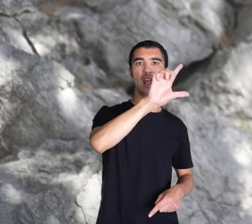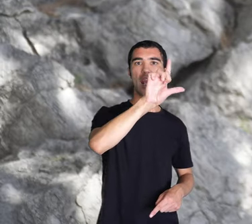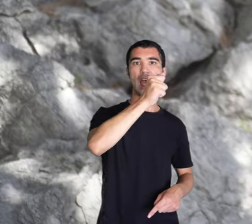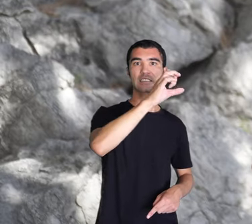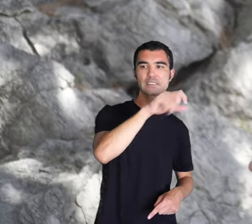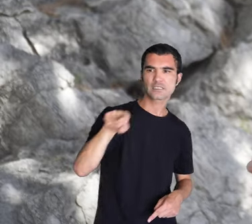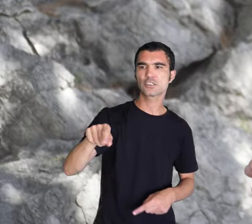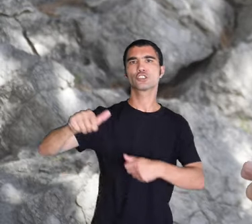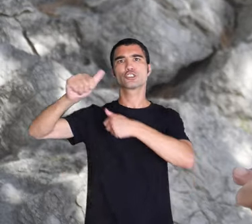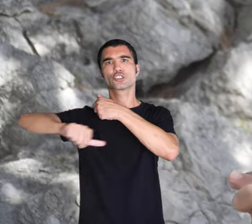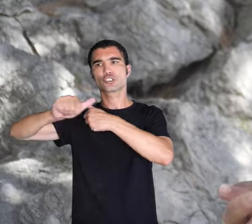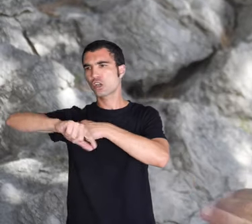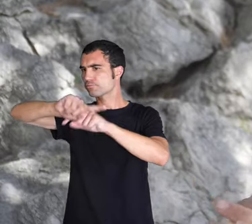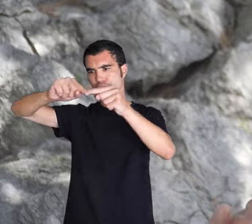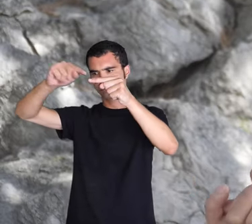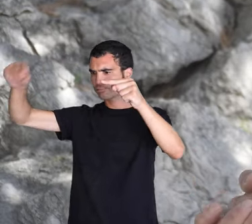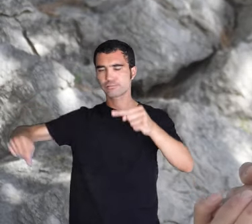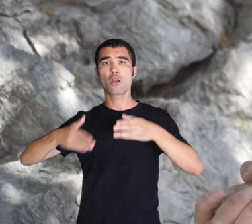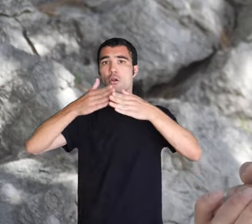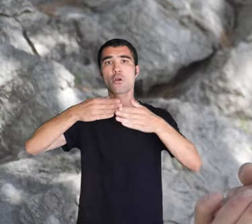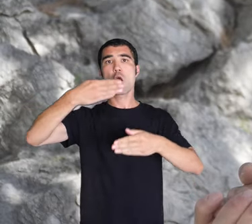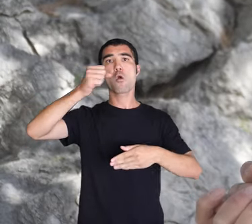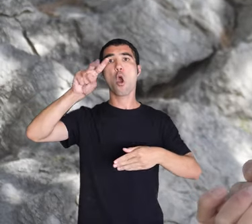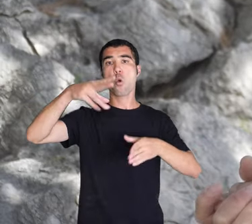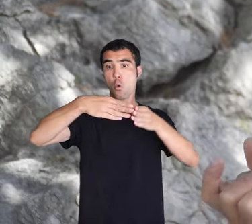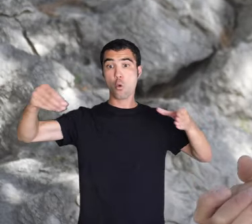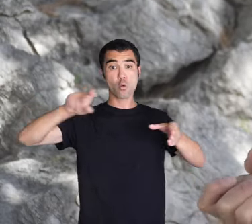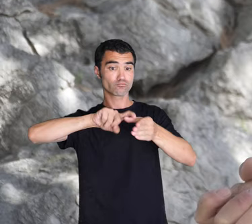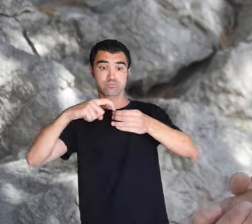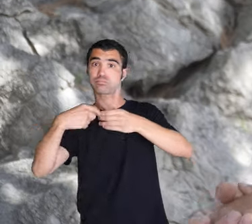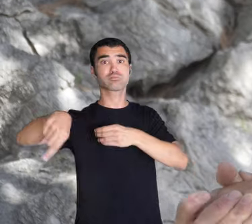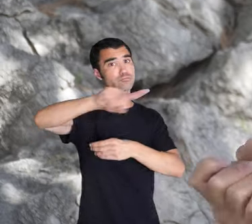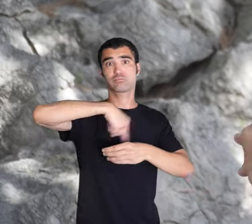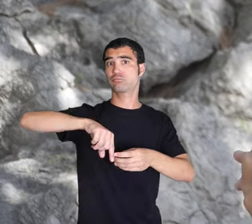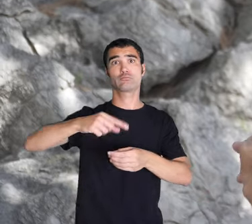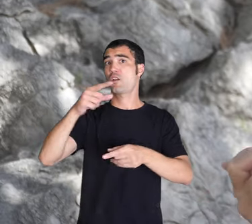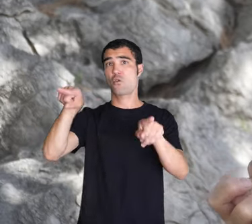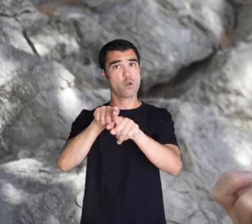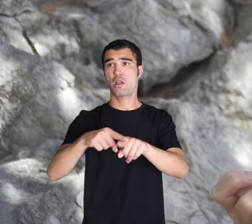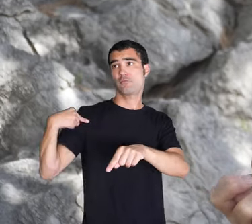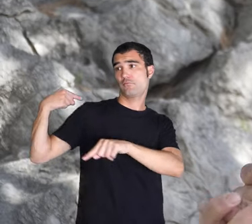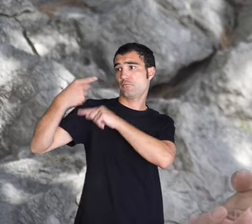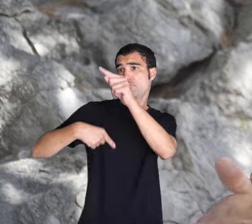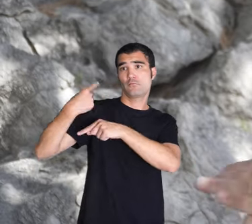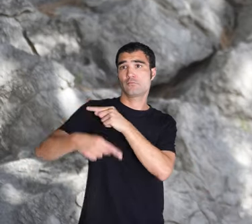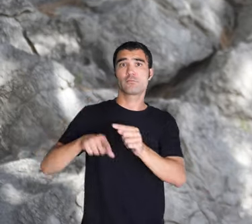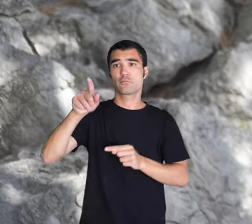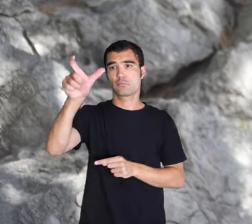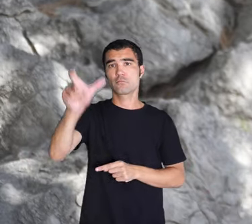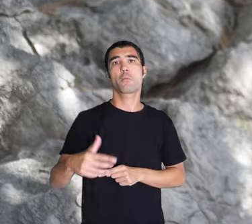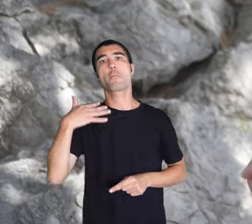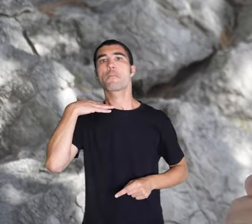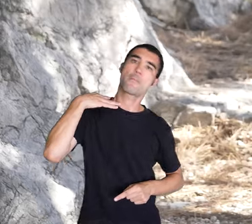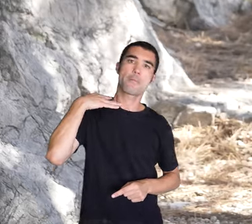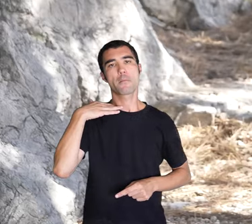i un, sí, tot de soia. I les barques de bou igual, un descendent de... un que és Mounès,